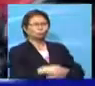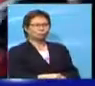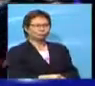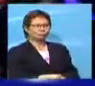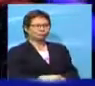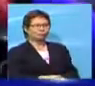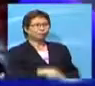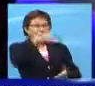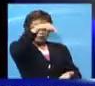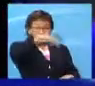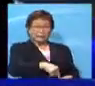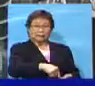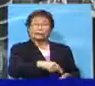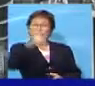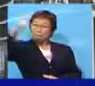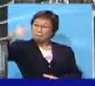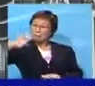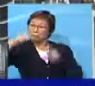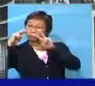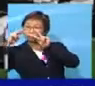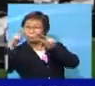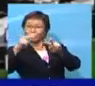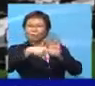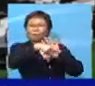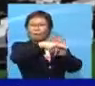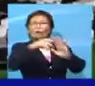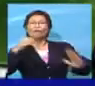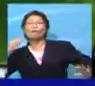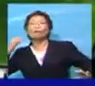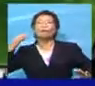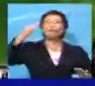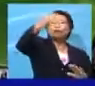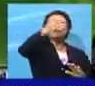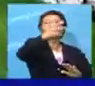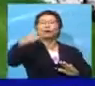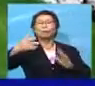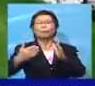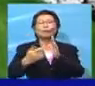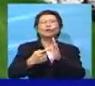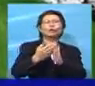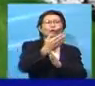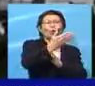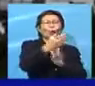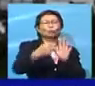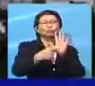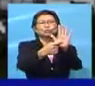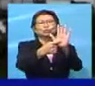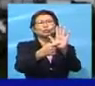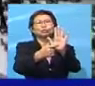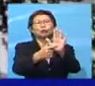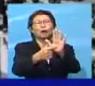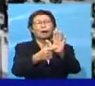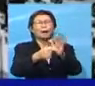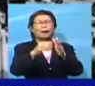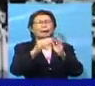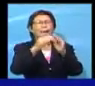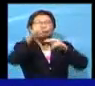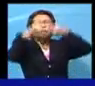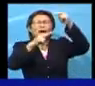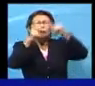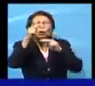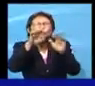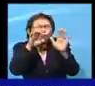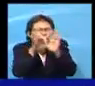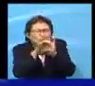Yang ini anda mesti kena tengok, pameran Future KL menerusi persembahan menggunakan bangunan miniature. Yang